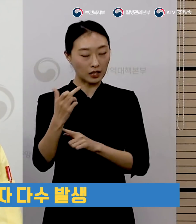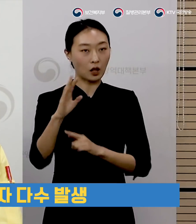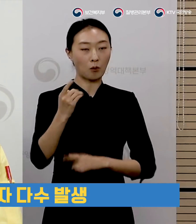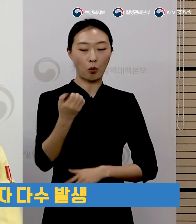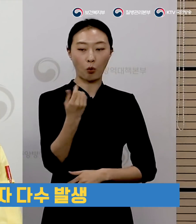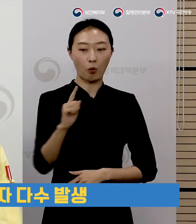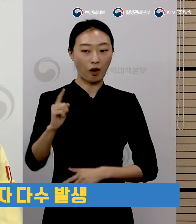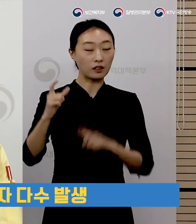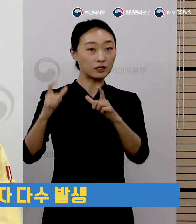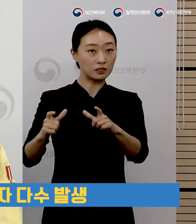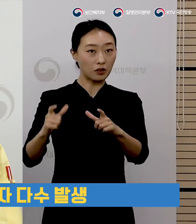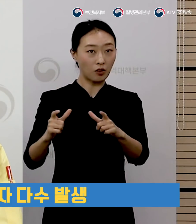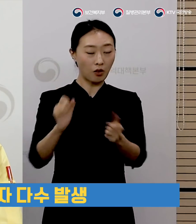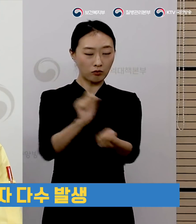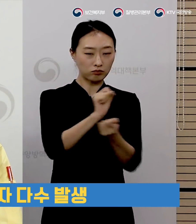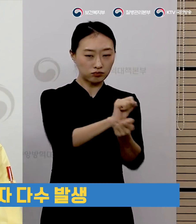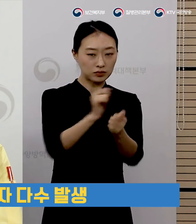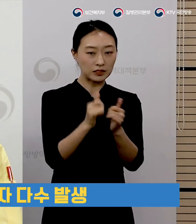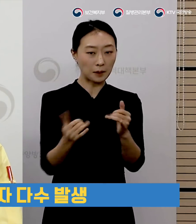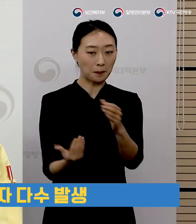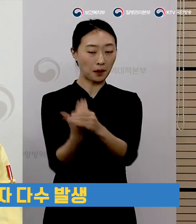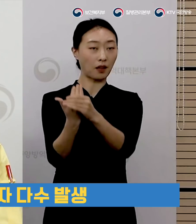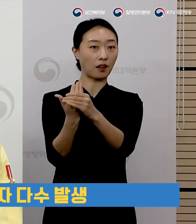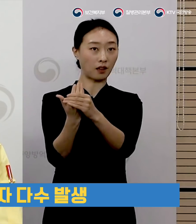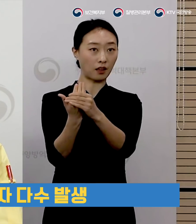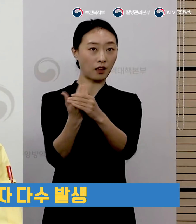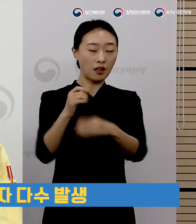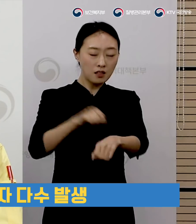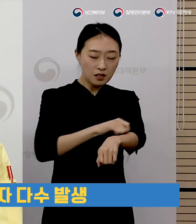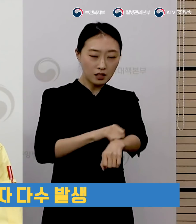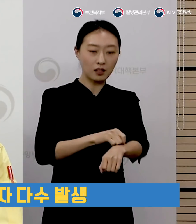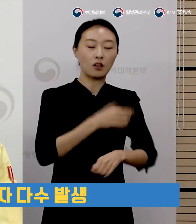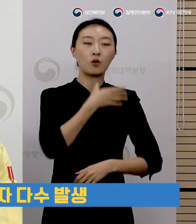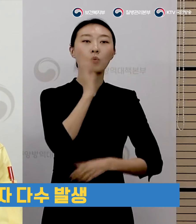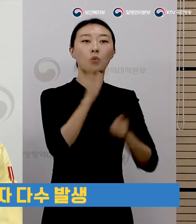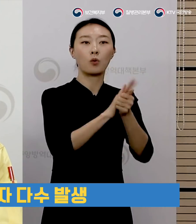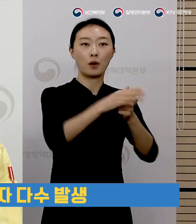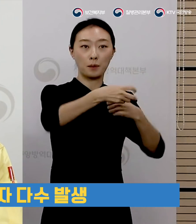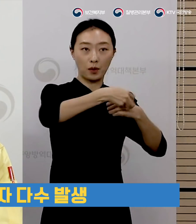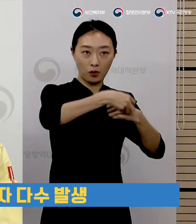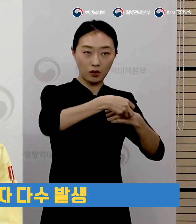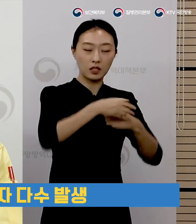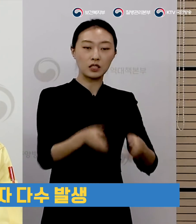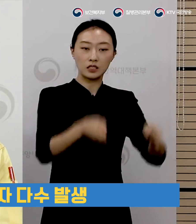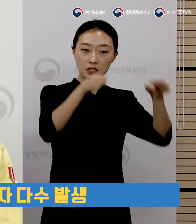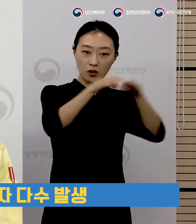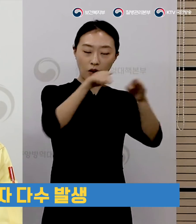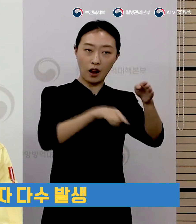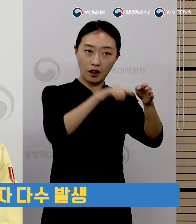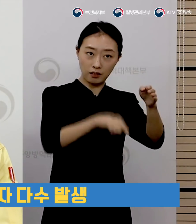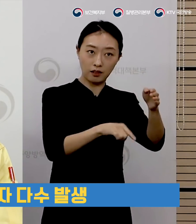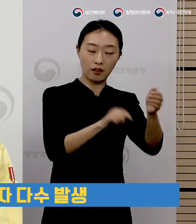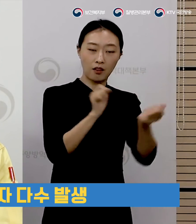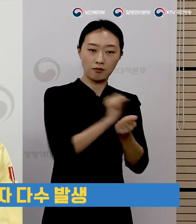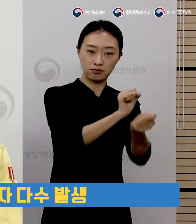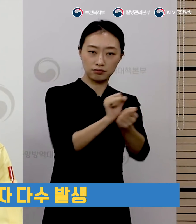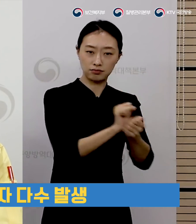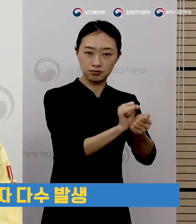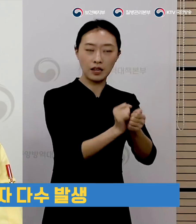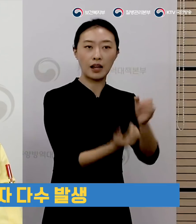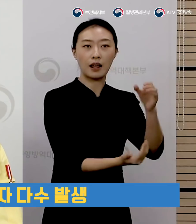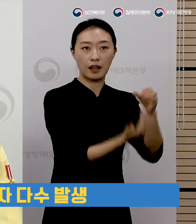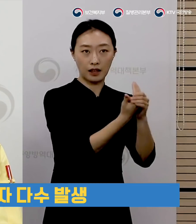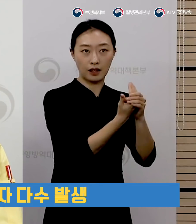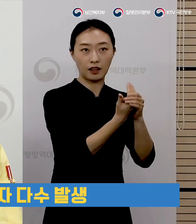확진 환자가 다수 발생하였고 특히 요양병원과 요양시설 등 집단시설에서의 환자가